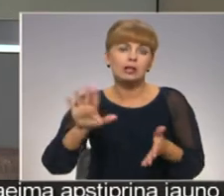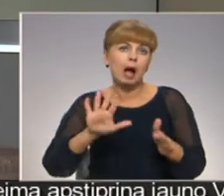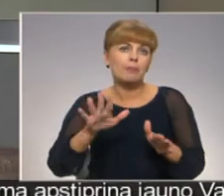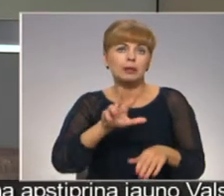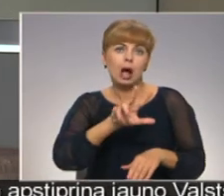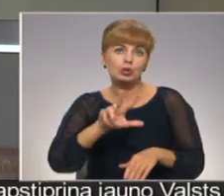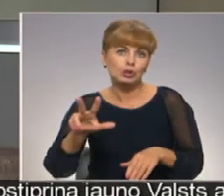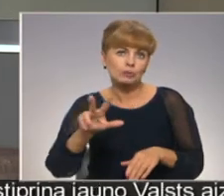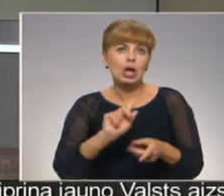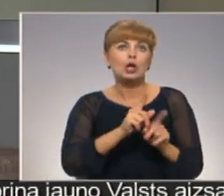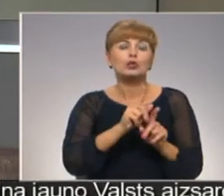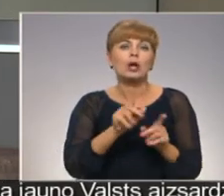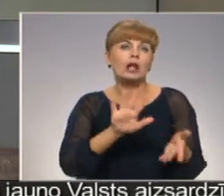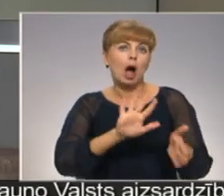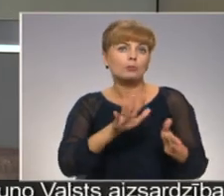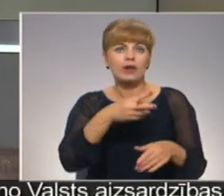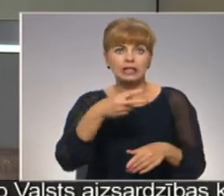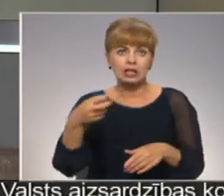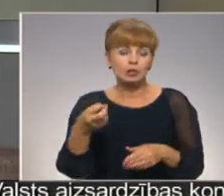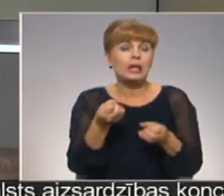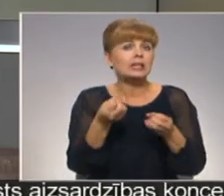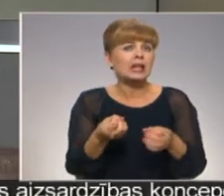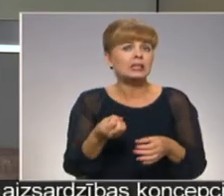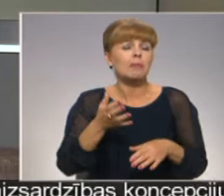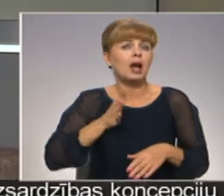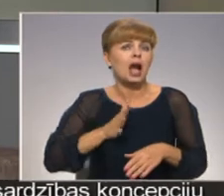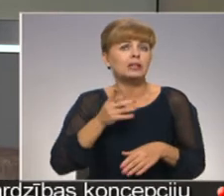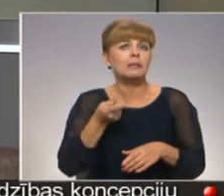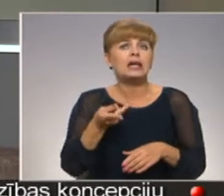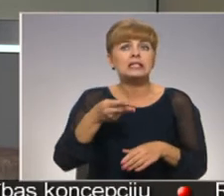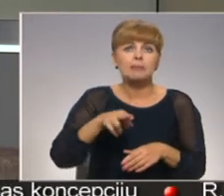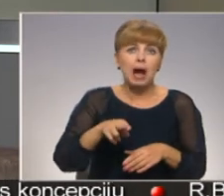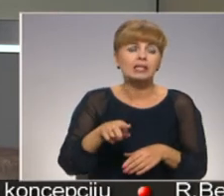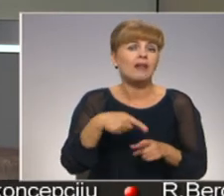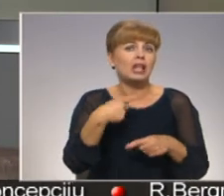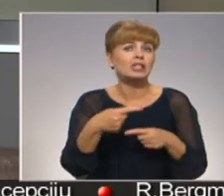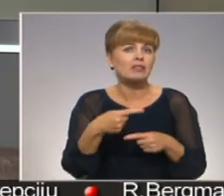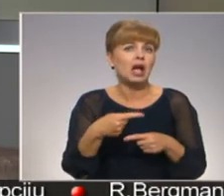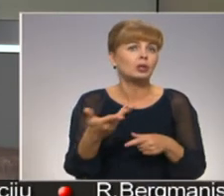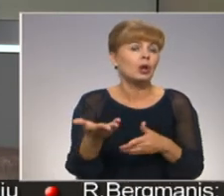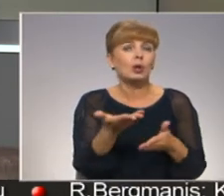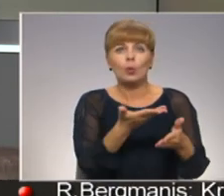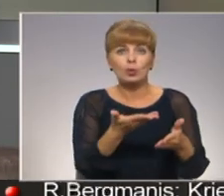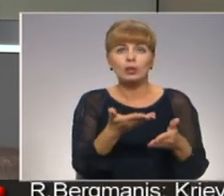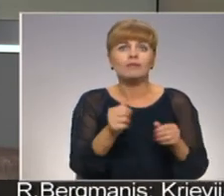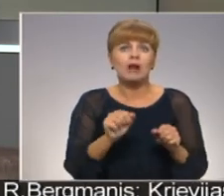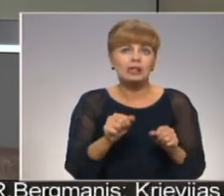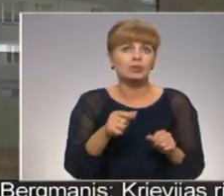par gaidāmajām izmaiņām, kas vēl aizvien kavējas varas gaitiņos, dara bažīgas gan pedagogus, gan pašvaldības pārstāvis un turpina Selga